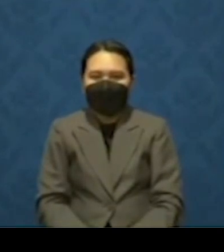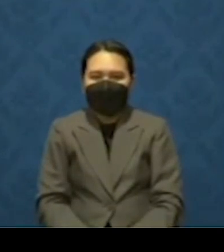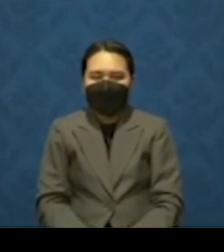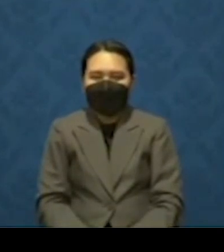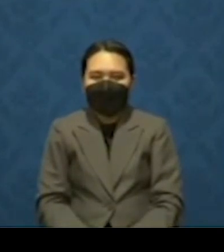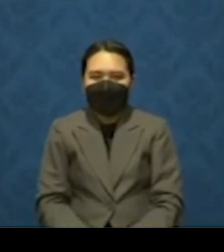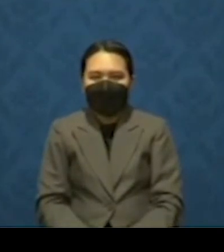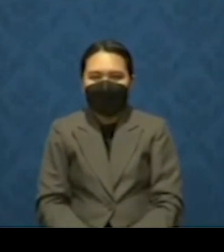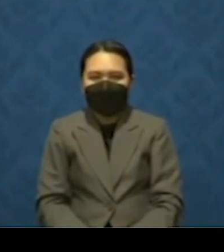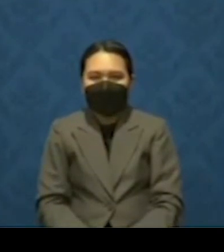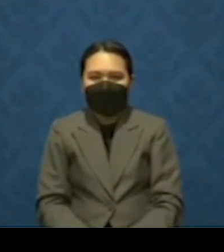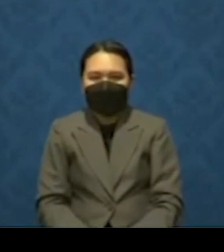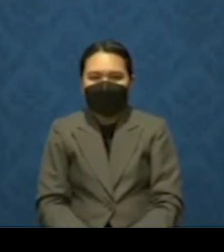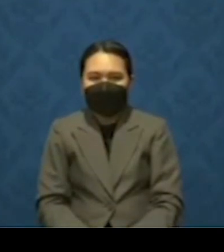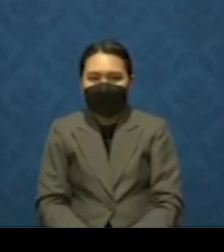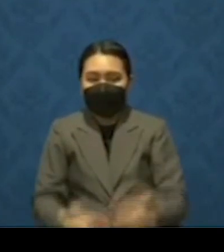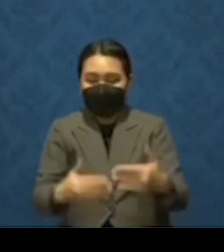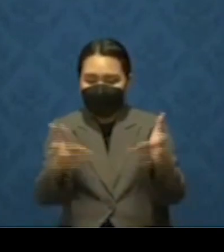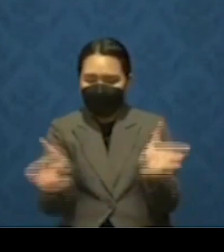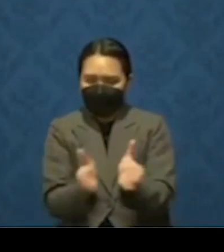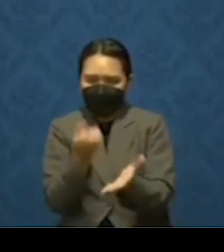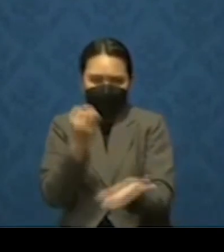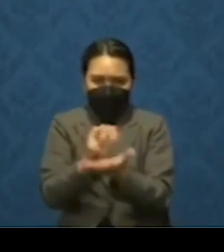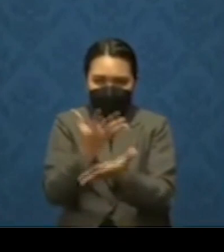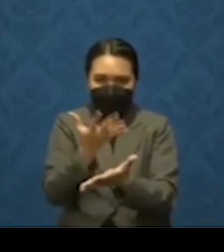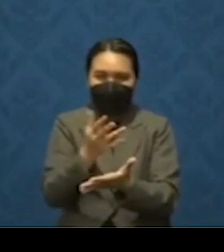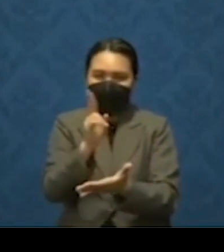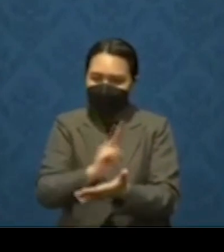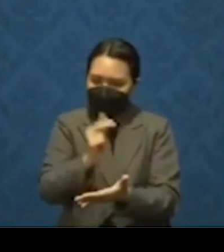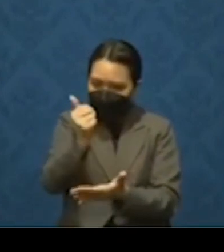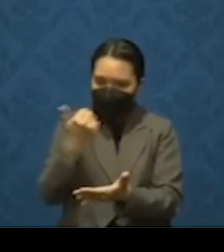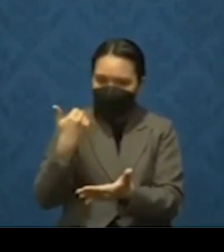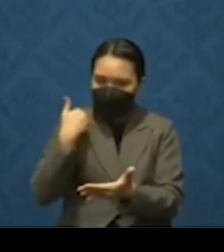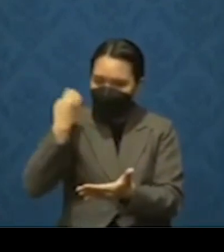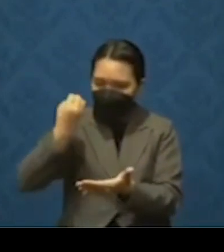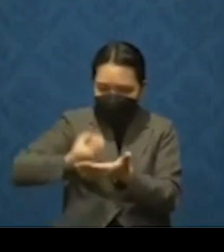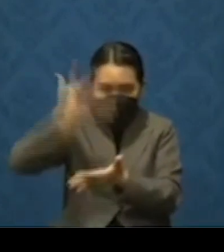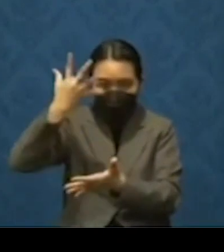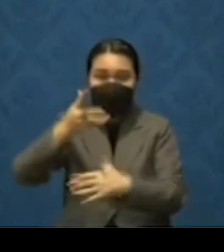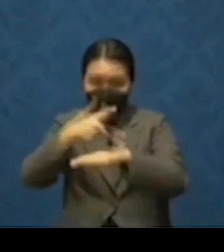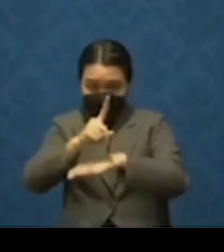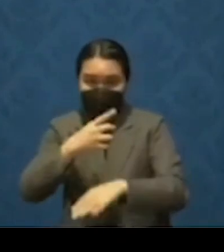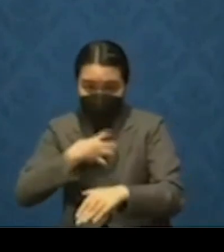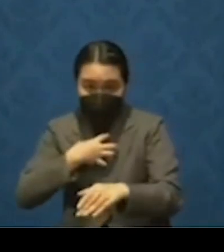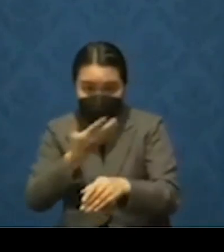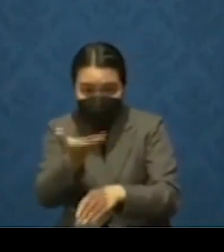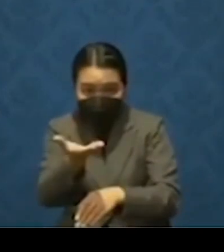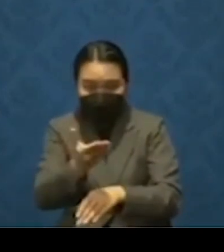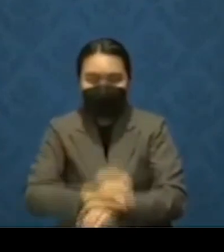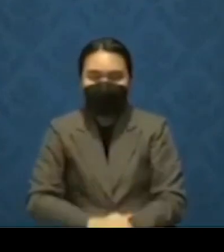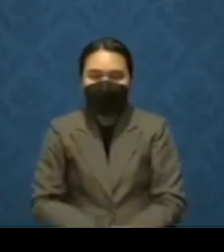มันเขียนว่าเตาเศรษฐีใช้แล้วดีมีแล้วรวยท่านประธานเอาสักชุดนะครับ